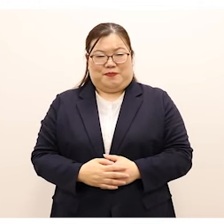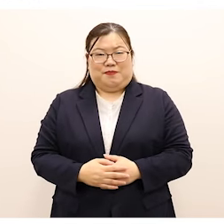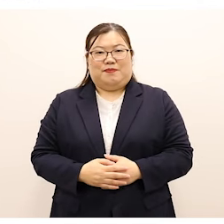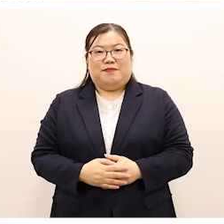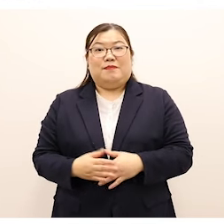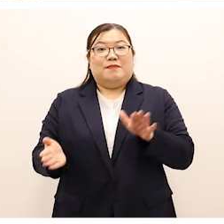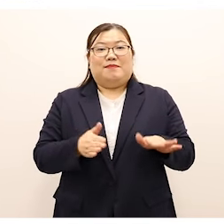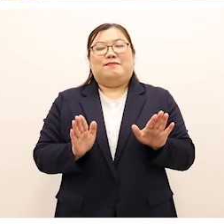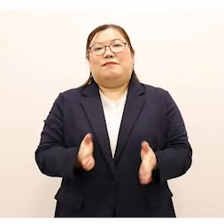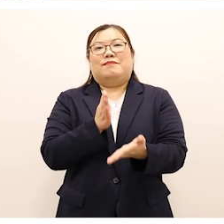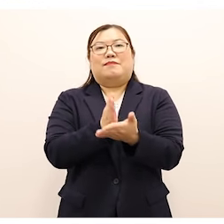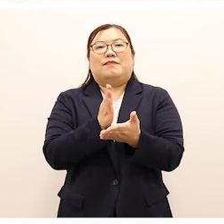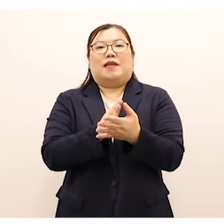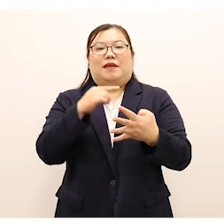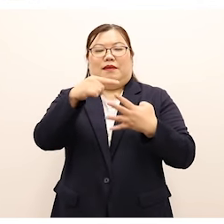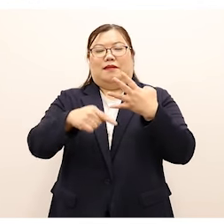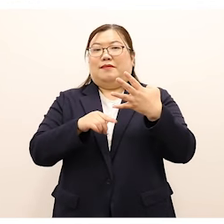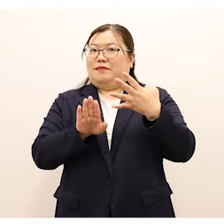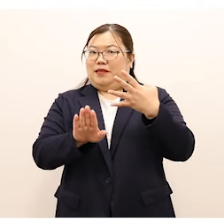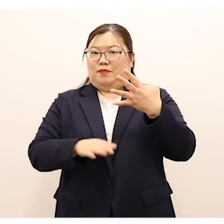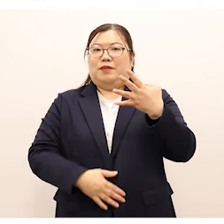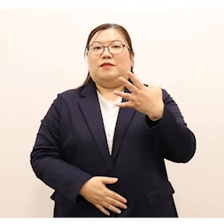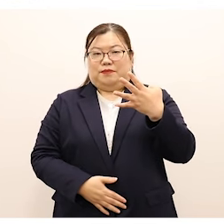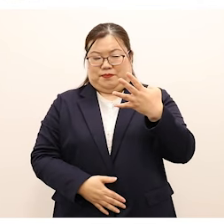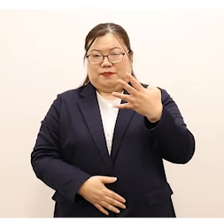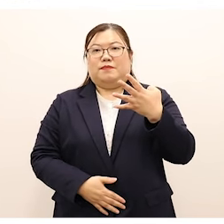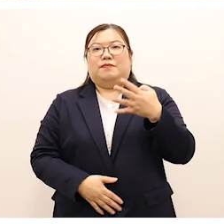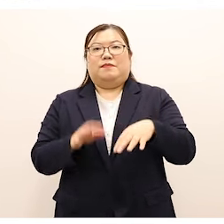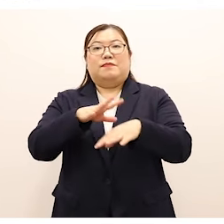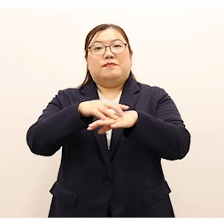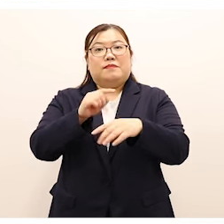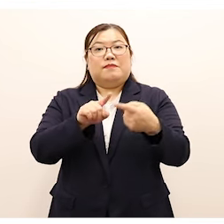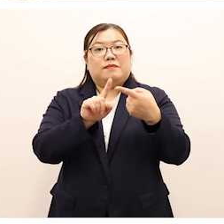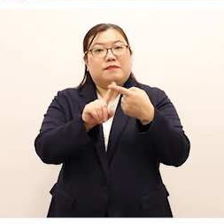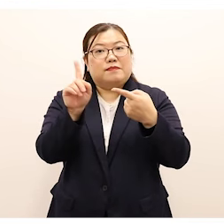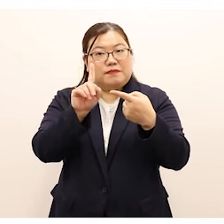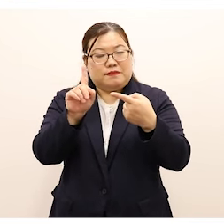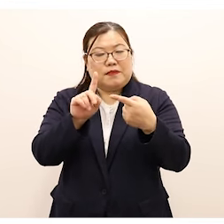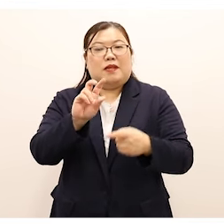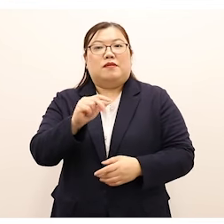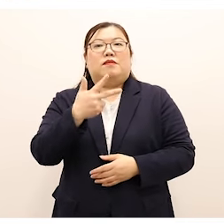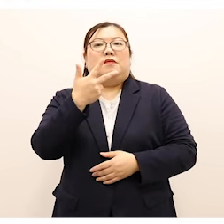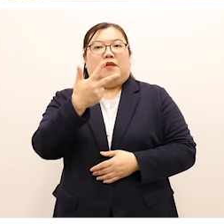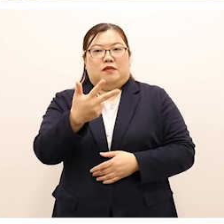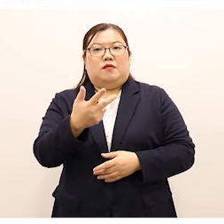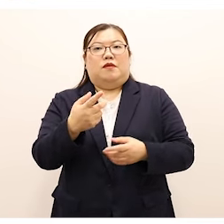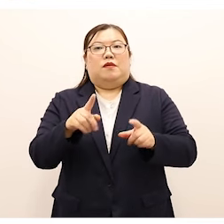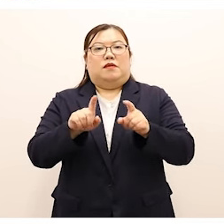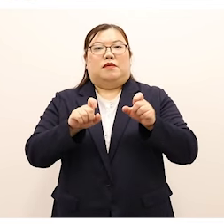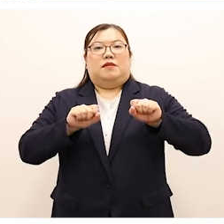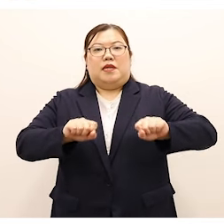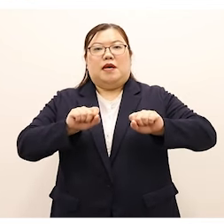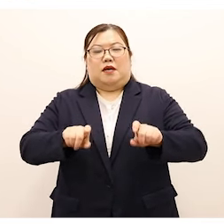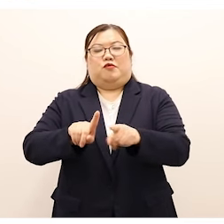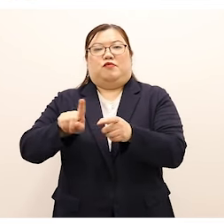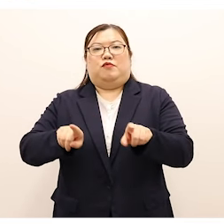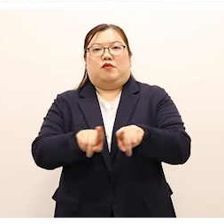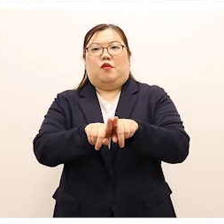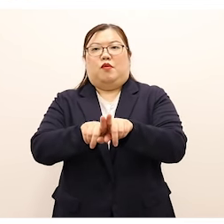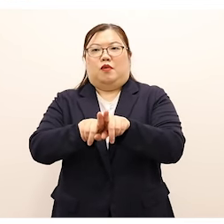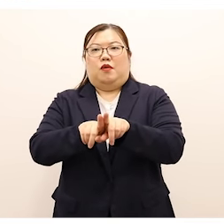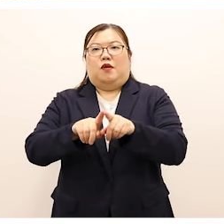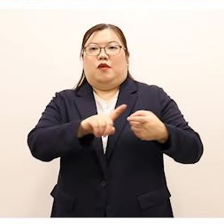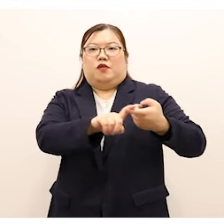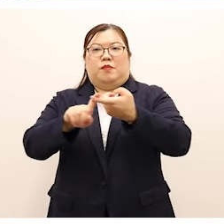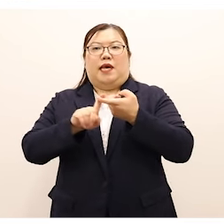本日私から4件の事案についてご説明させていただきます。資料1ページをご覧ください